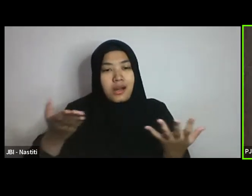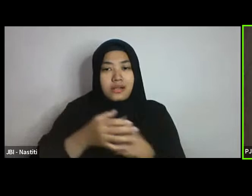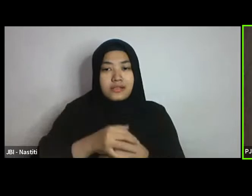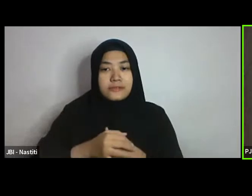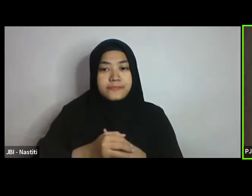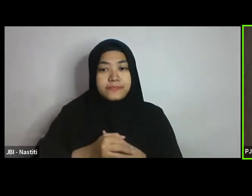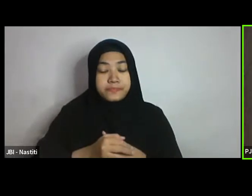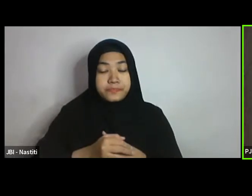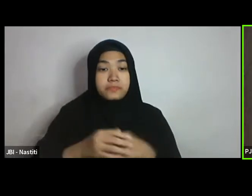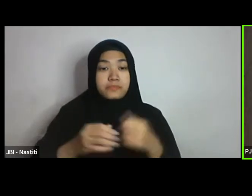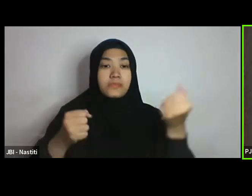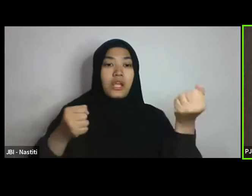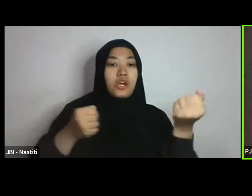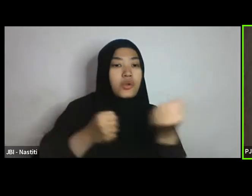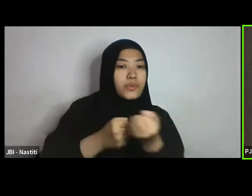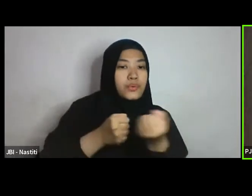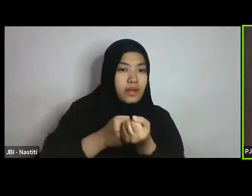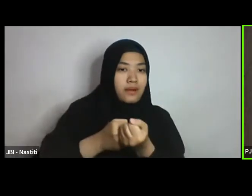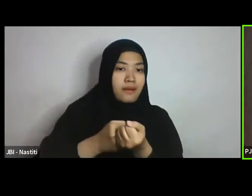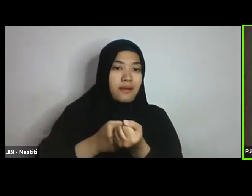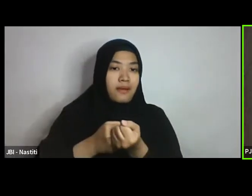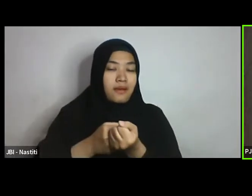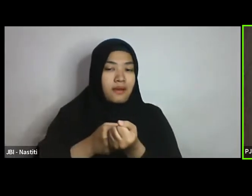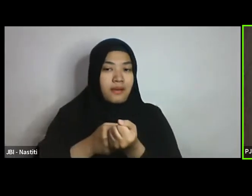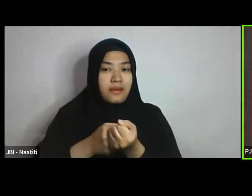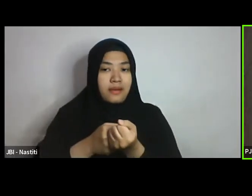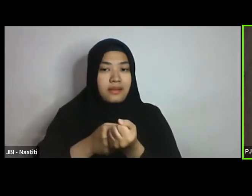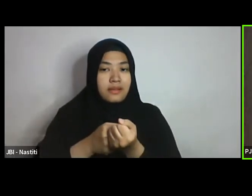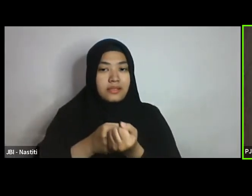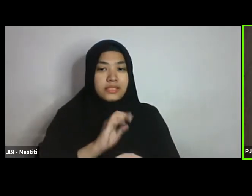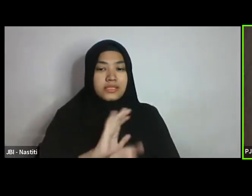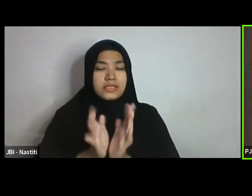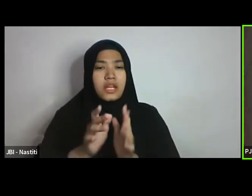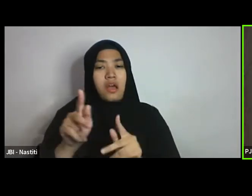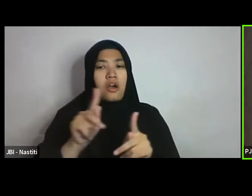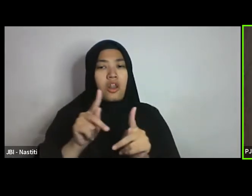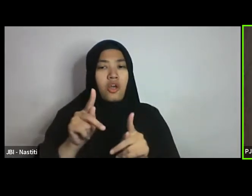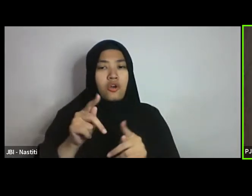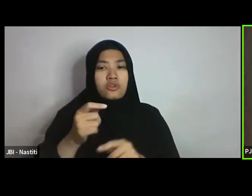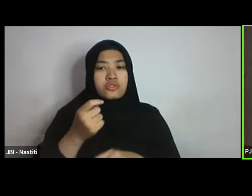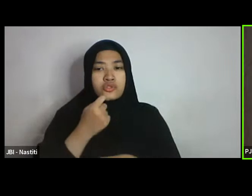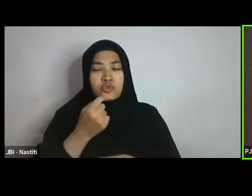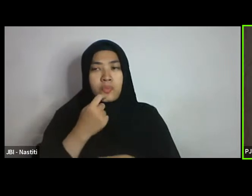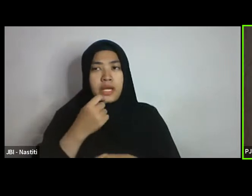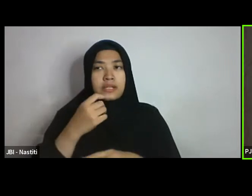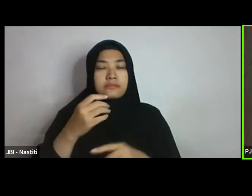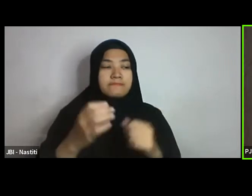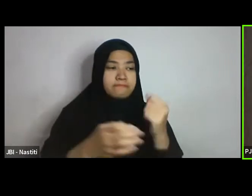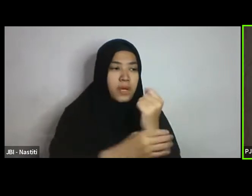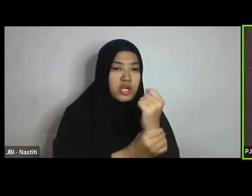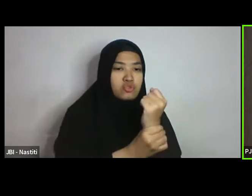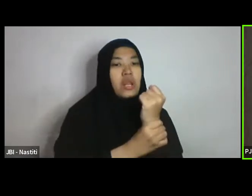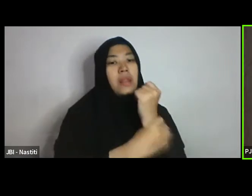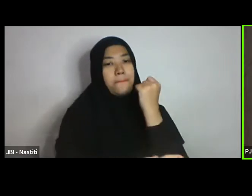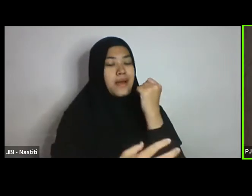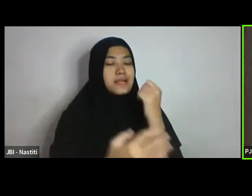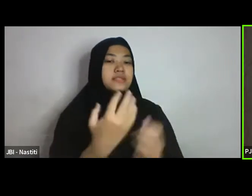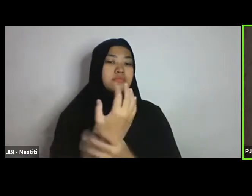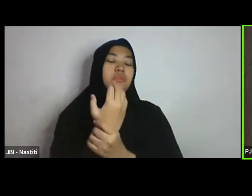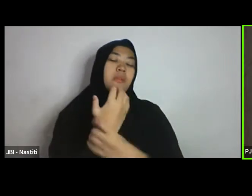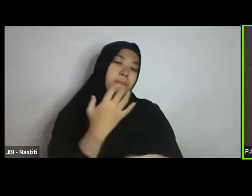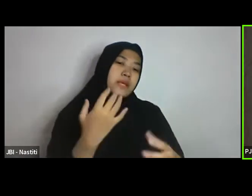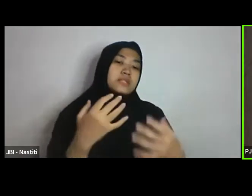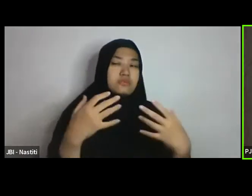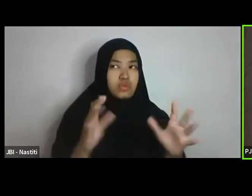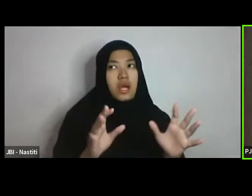support yang diberikan kepada dia. Nah, jadi kalau hanya dilepaskan dari pasungan, kemudian dibawa ke rumah sakit, di rumah